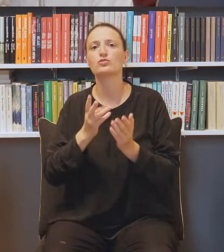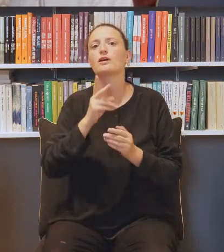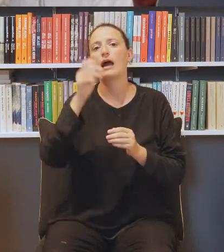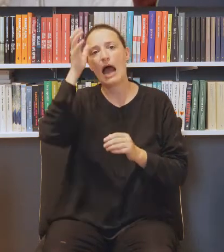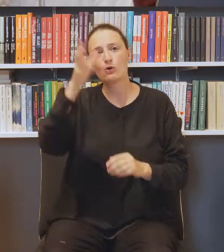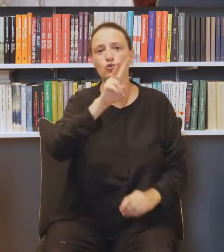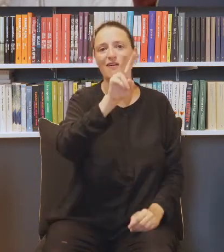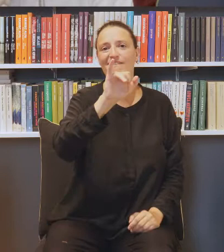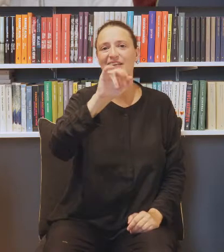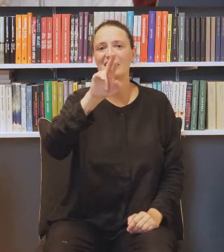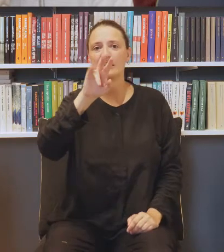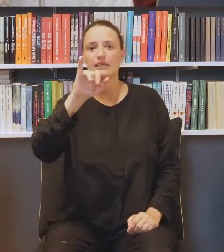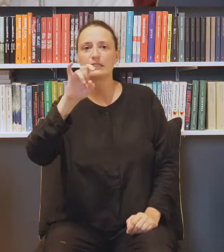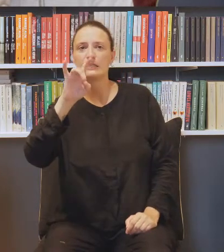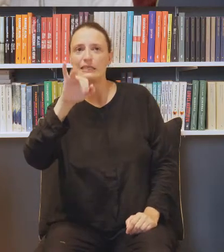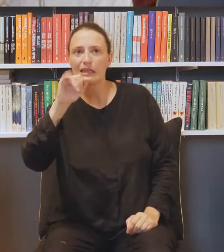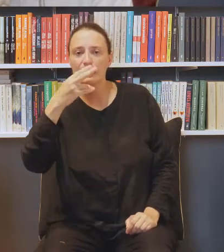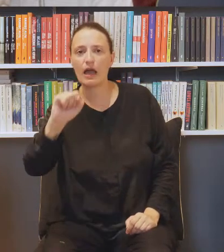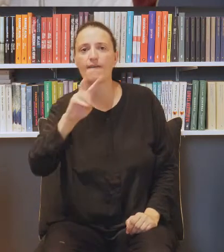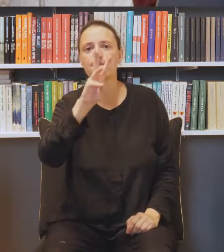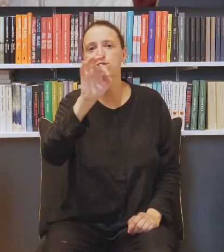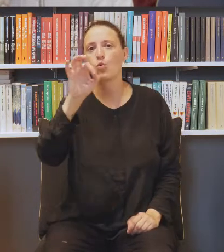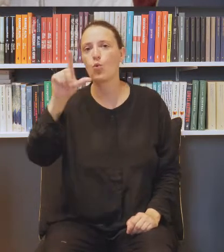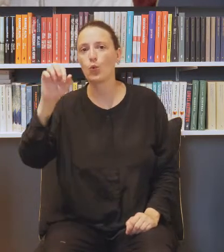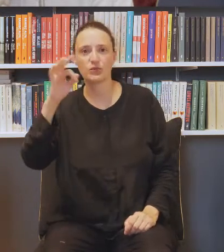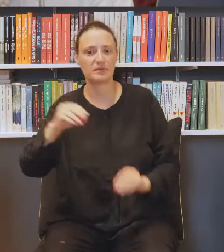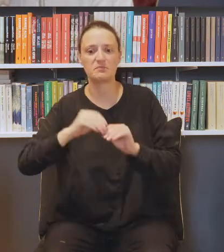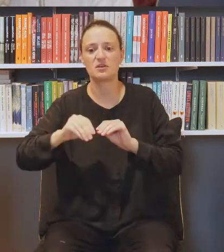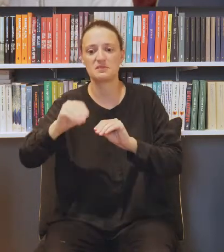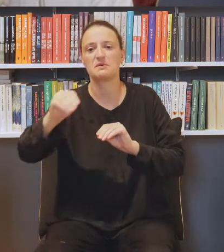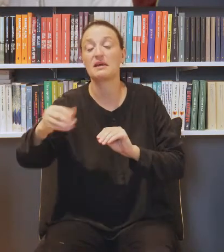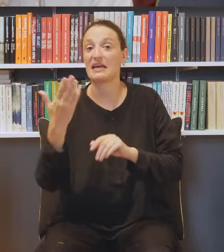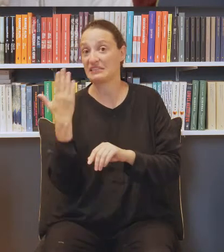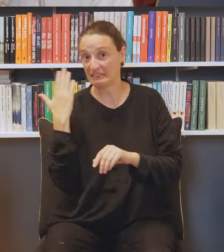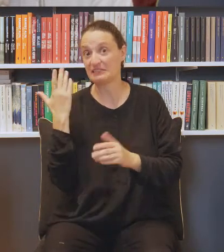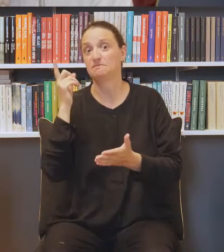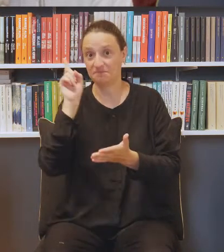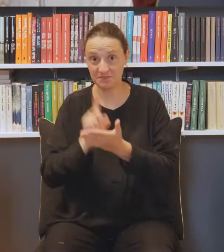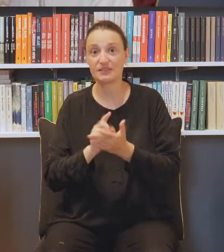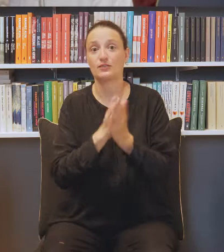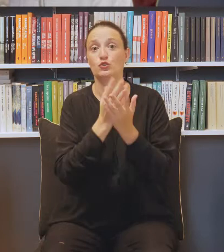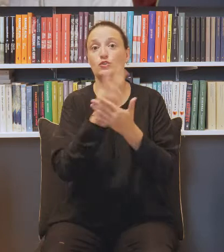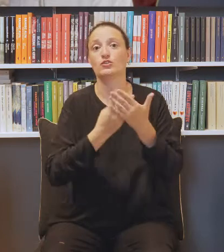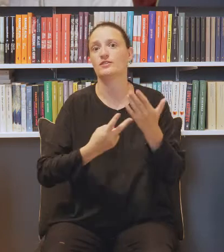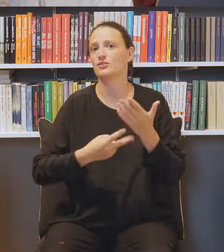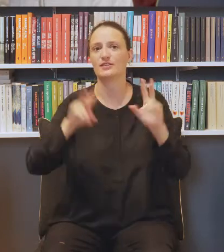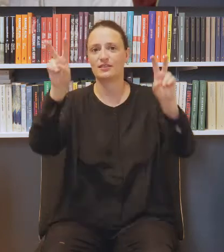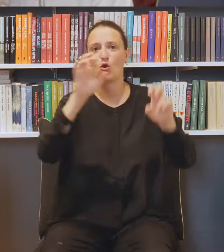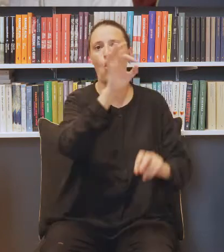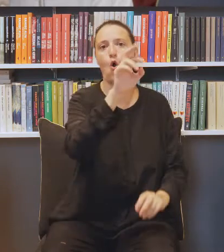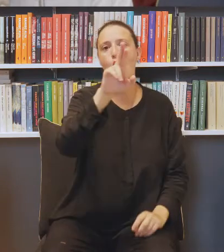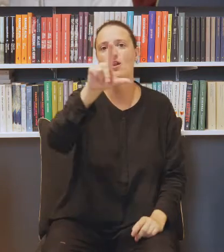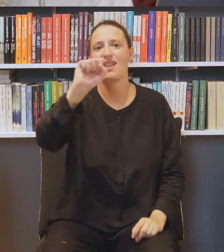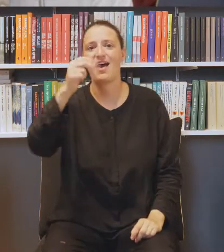Woolf. Ostatnio przeczytałem Orlando i to jest bardzo piękna książka, więc polecam. Ale nie wiem, czemu tak